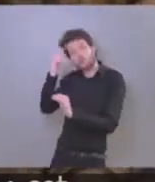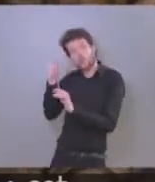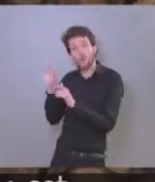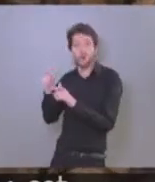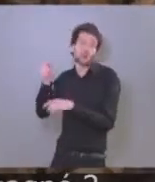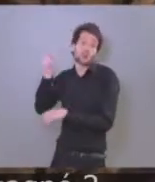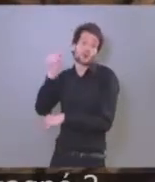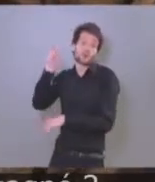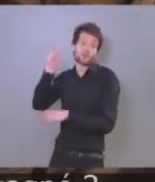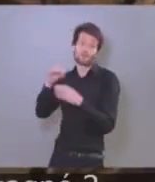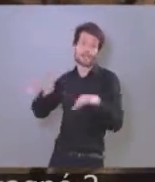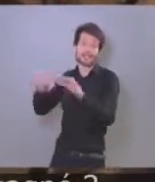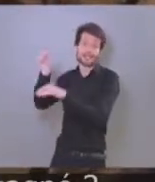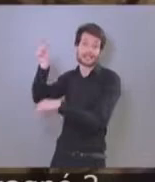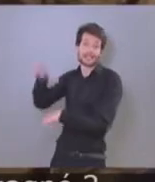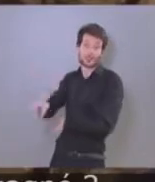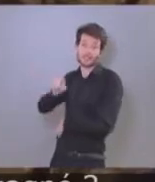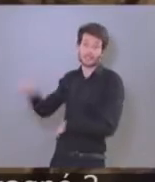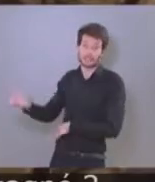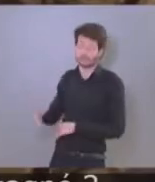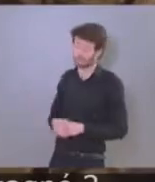début.